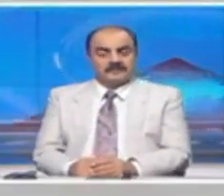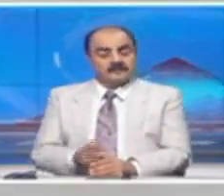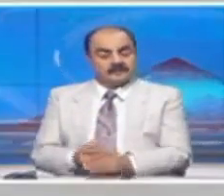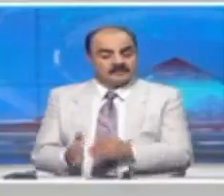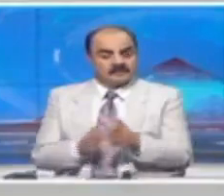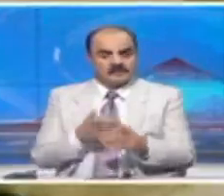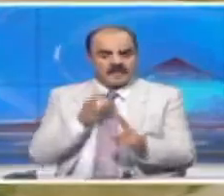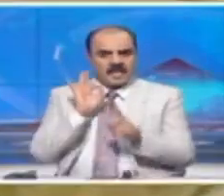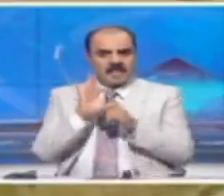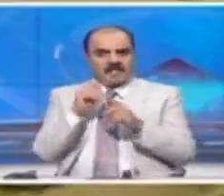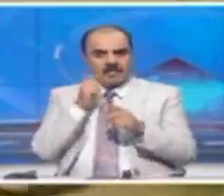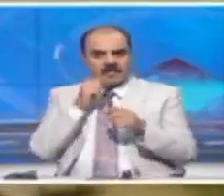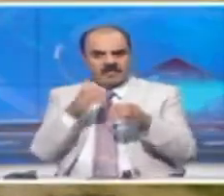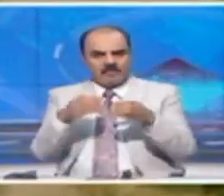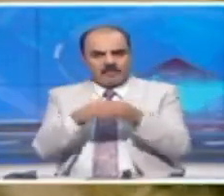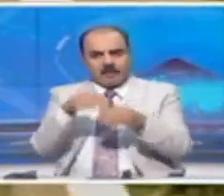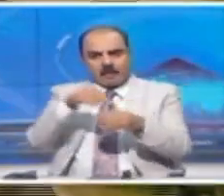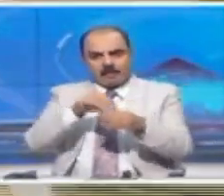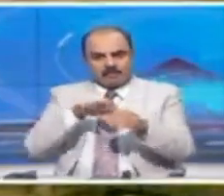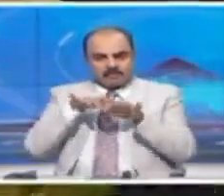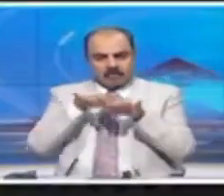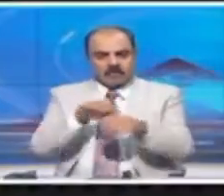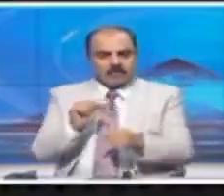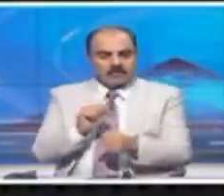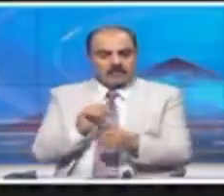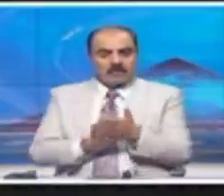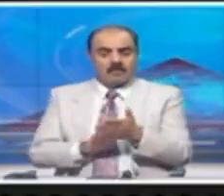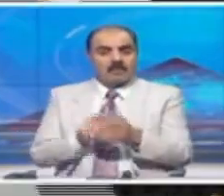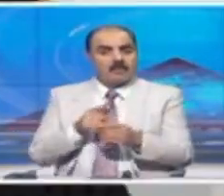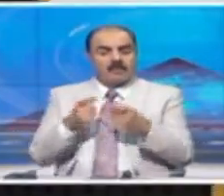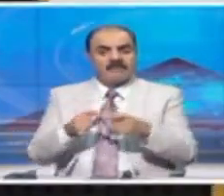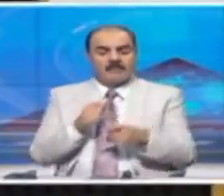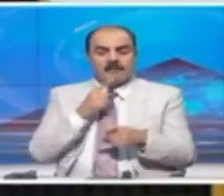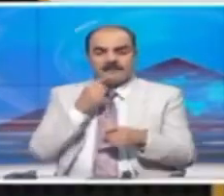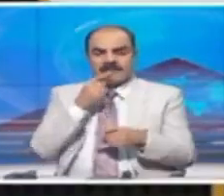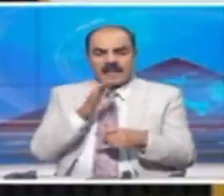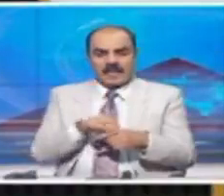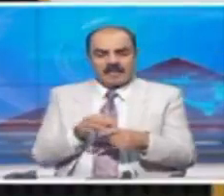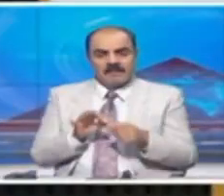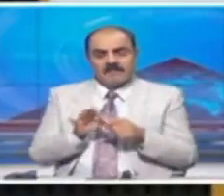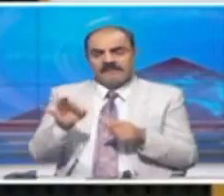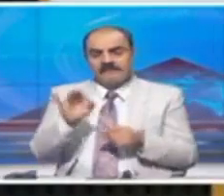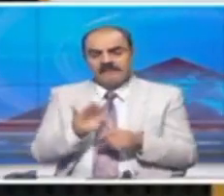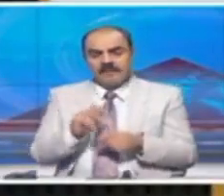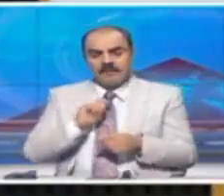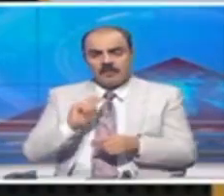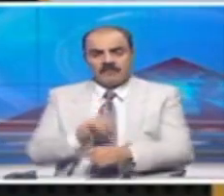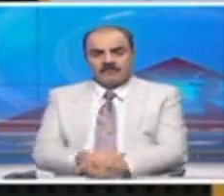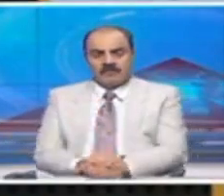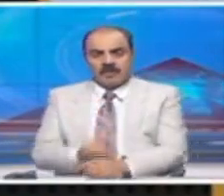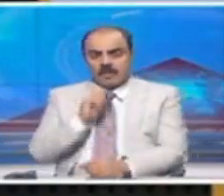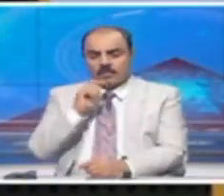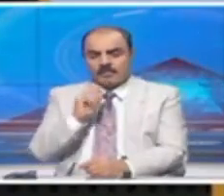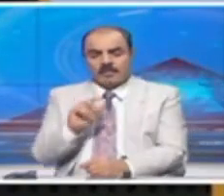وفي مجال استهداف البؤر الإجرامية شديدة الخطورة بمنطقة بحيرة المنزلة بنطاق محافظات